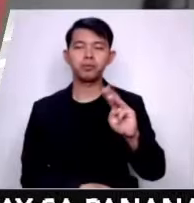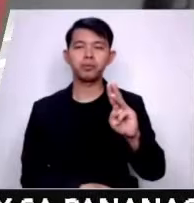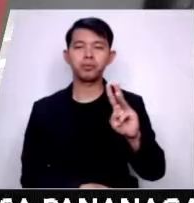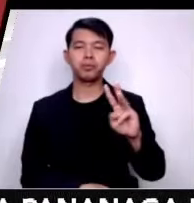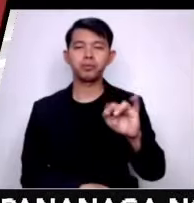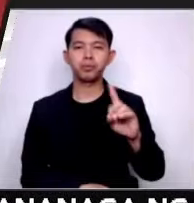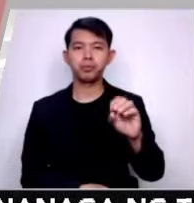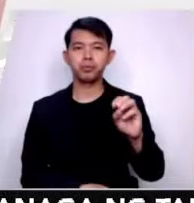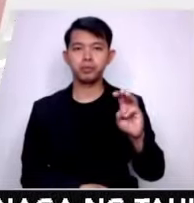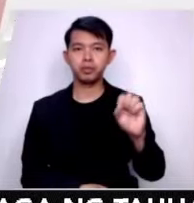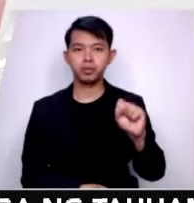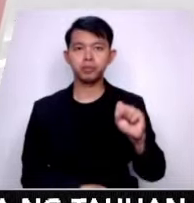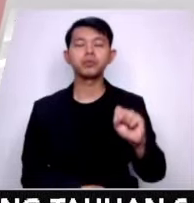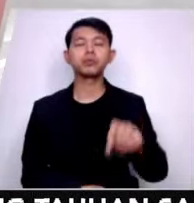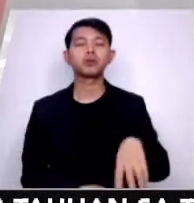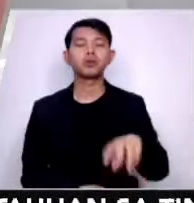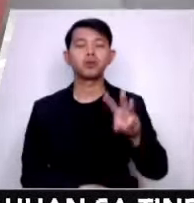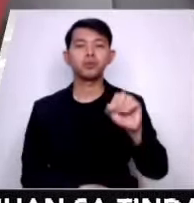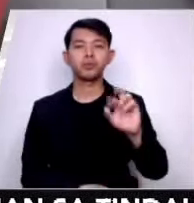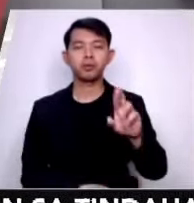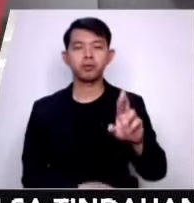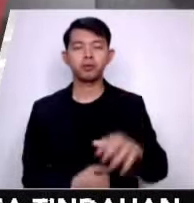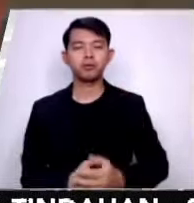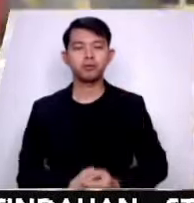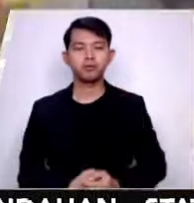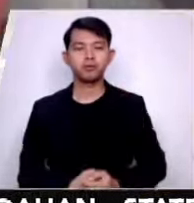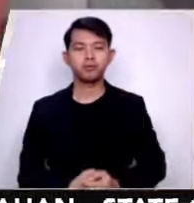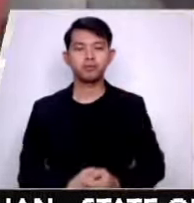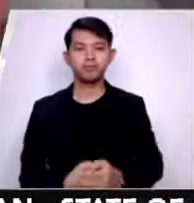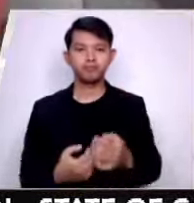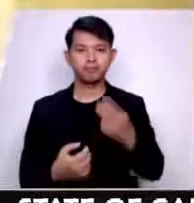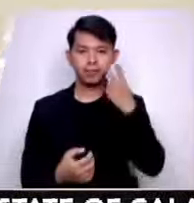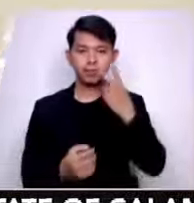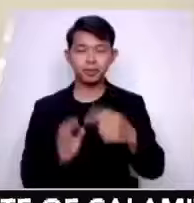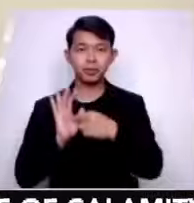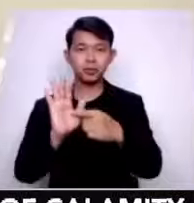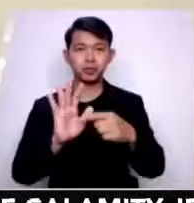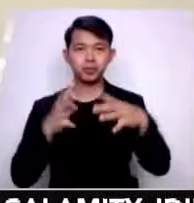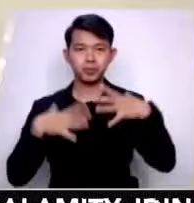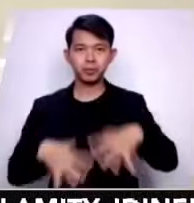Abellana, pasabog bilang Brides in Black.